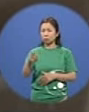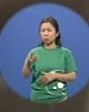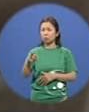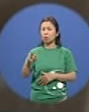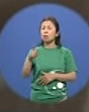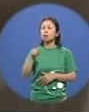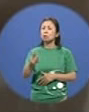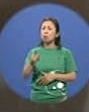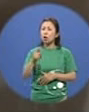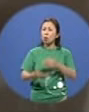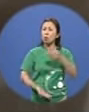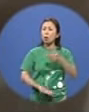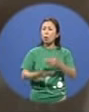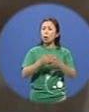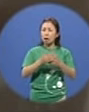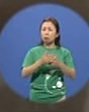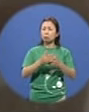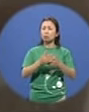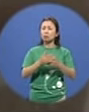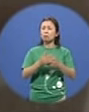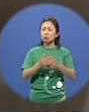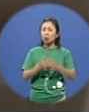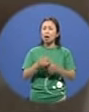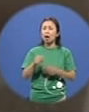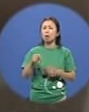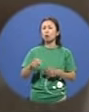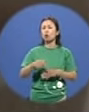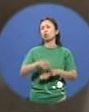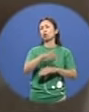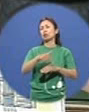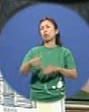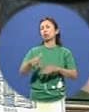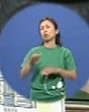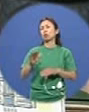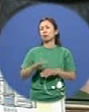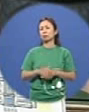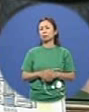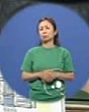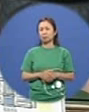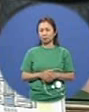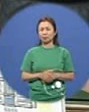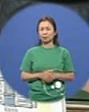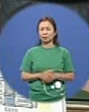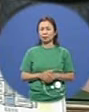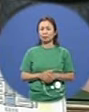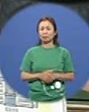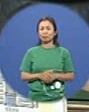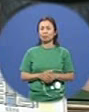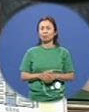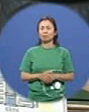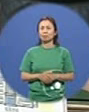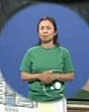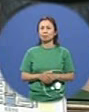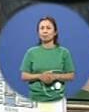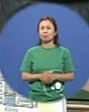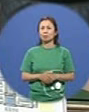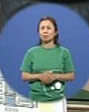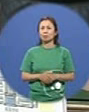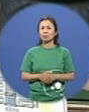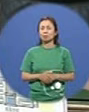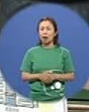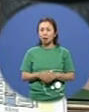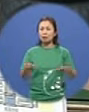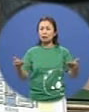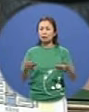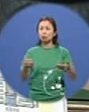の欠落を補おうというのがこのプロジェクトああなるほどでどうするかというとあの大学生が就職活動する